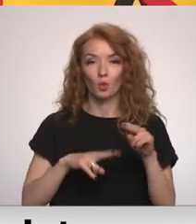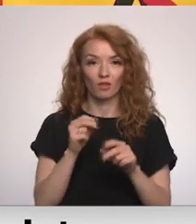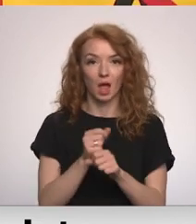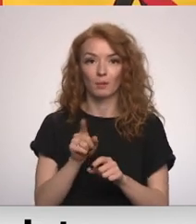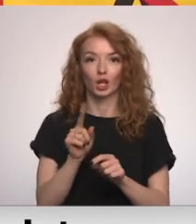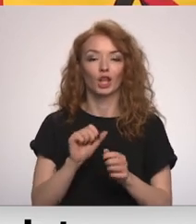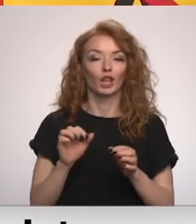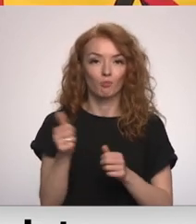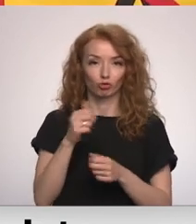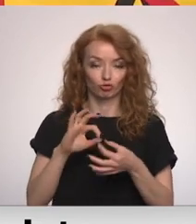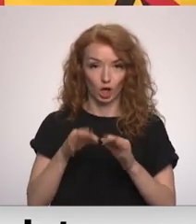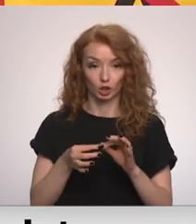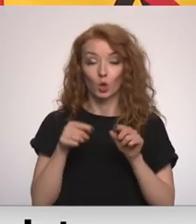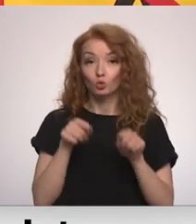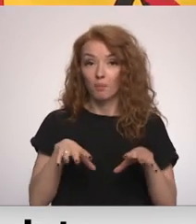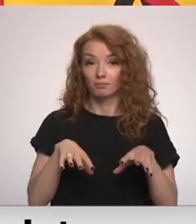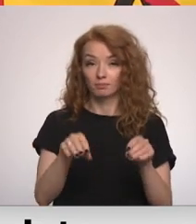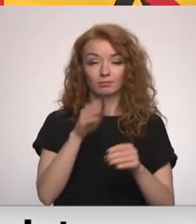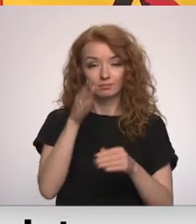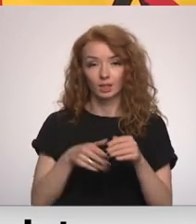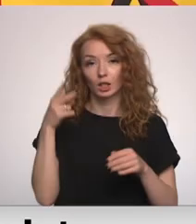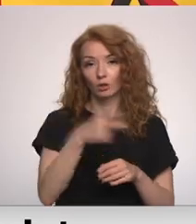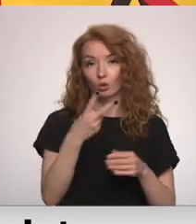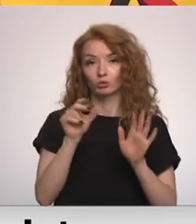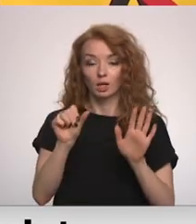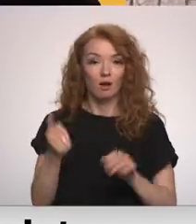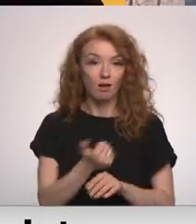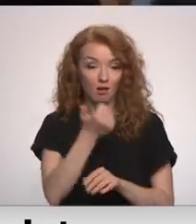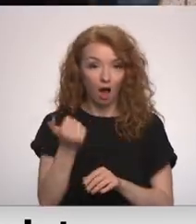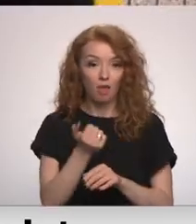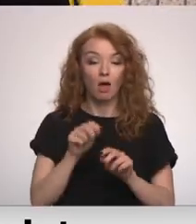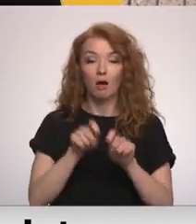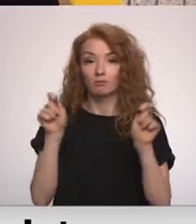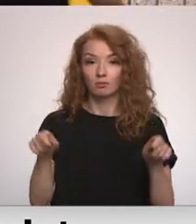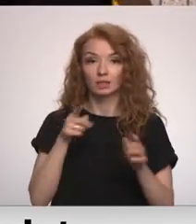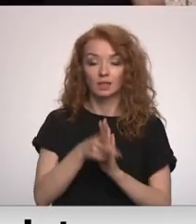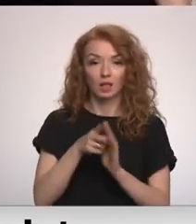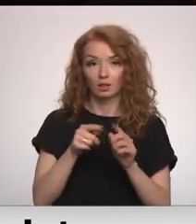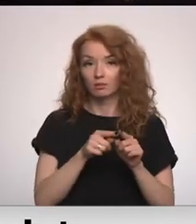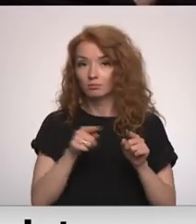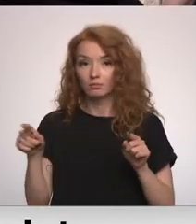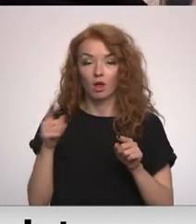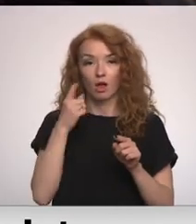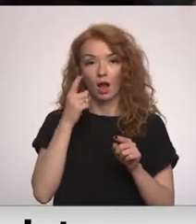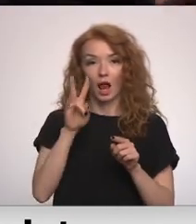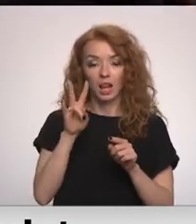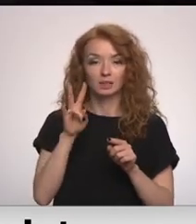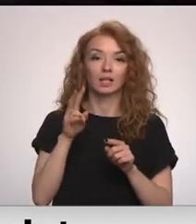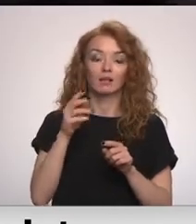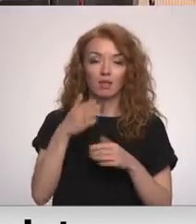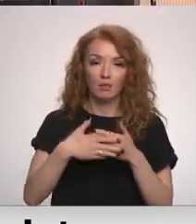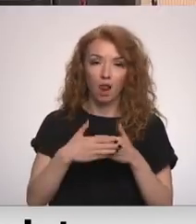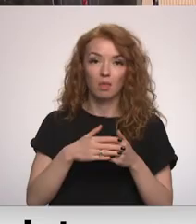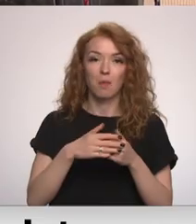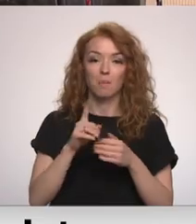darīt. Būvnieks soli darbus paveikt 2026. Gadā, plānots atklāt dzelzceļa līniju, kas savienos Helsinku, Tallinu, Pērnavu,